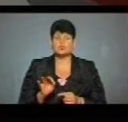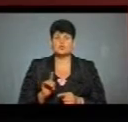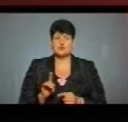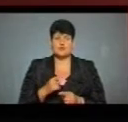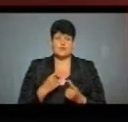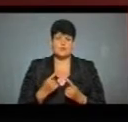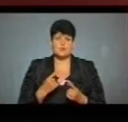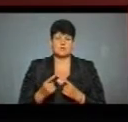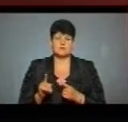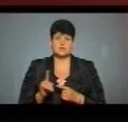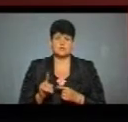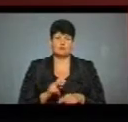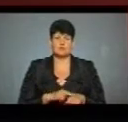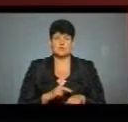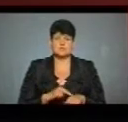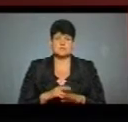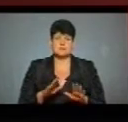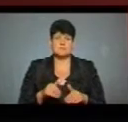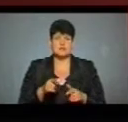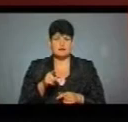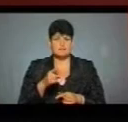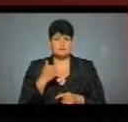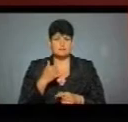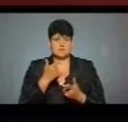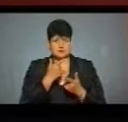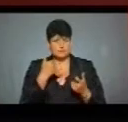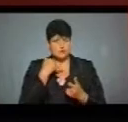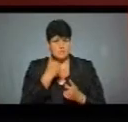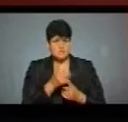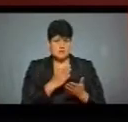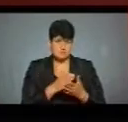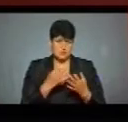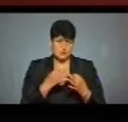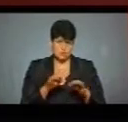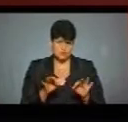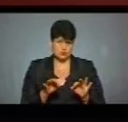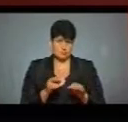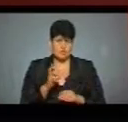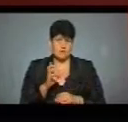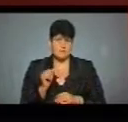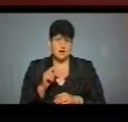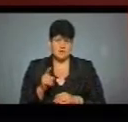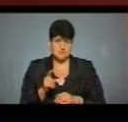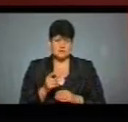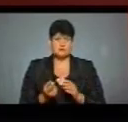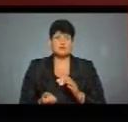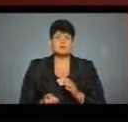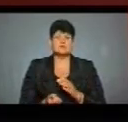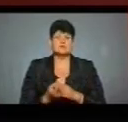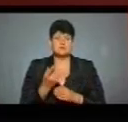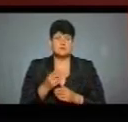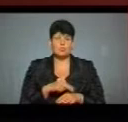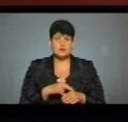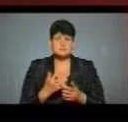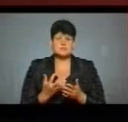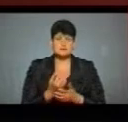що патрульна поліція передає вам інформацію і сама має доступ до цих баз. При виявленні патрульної поліції, то патрульна